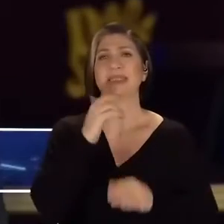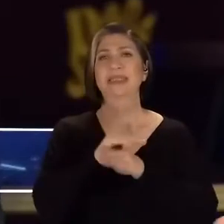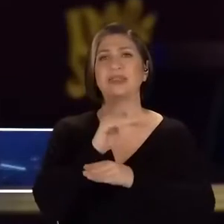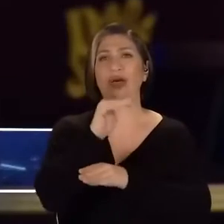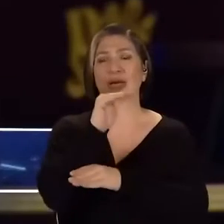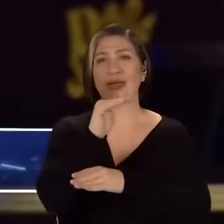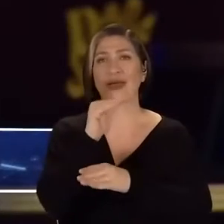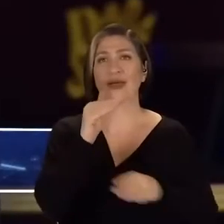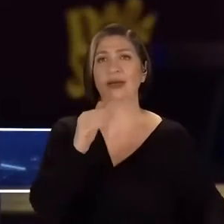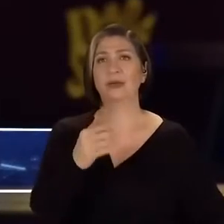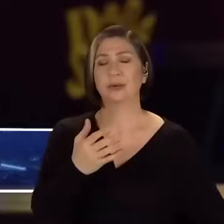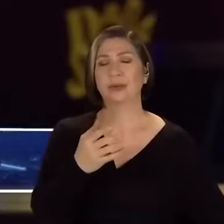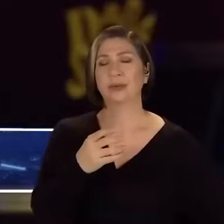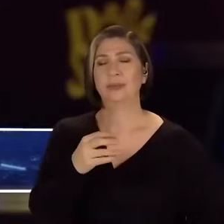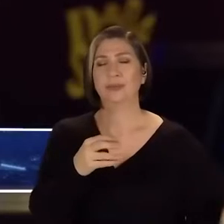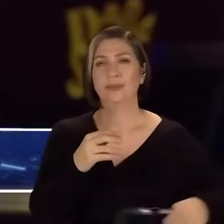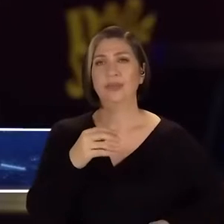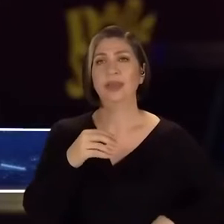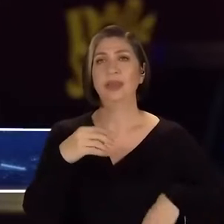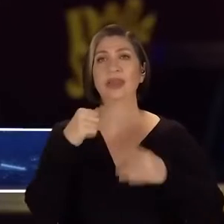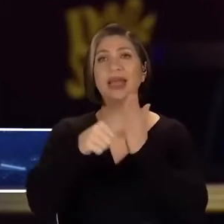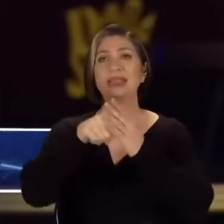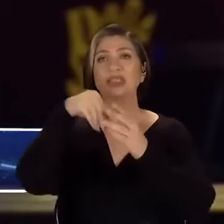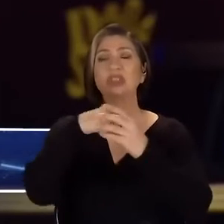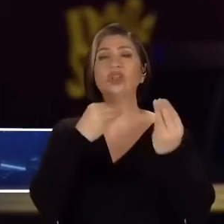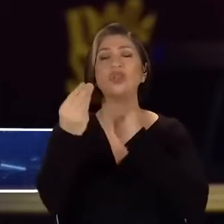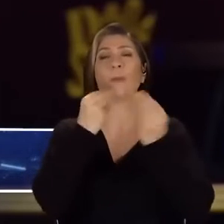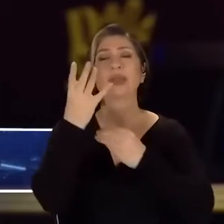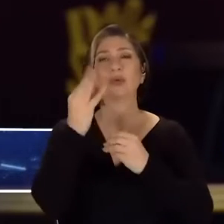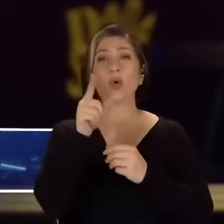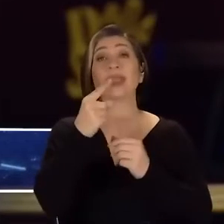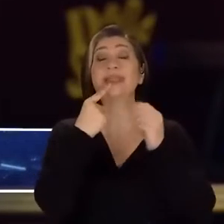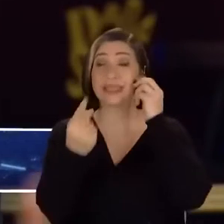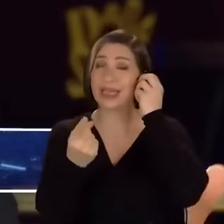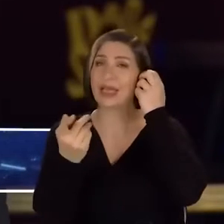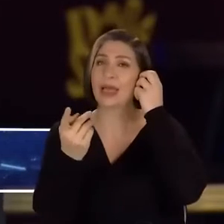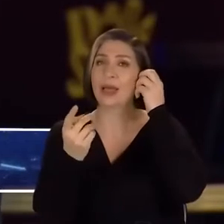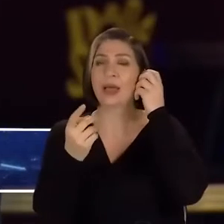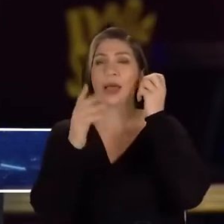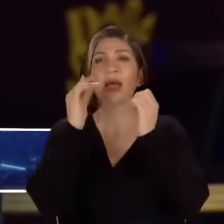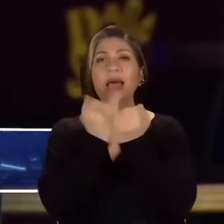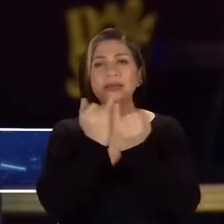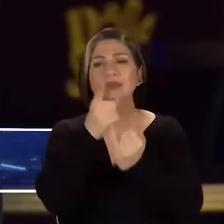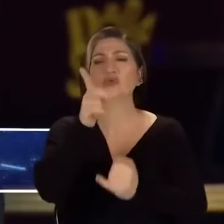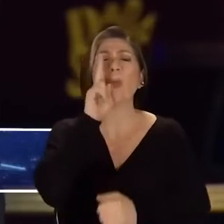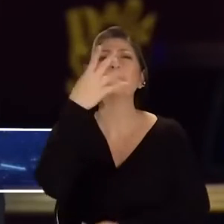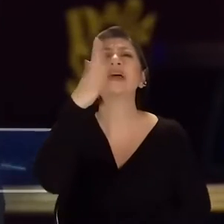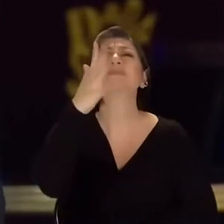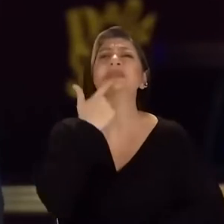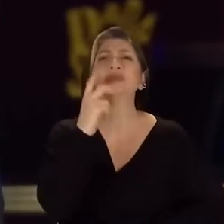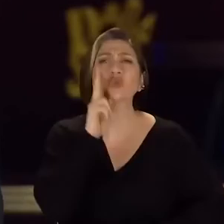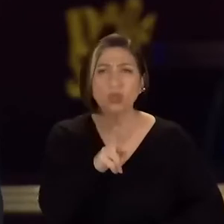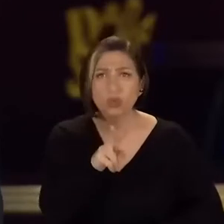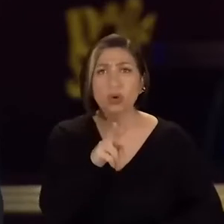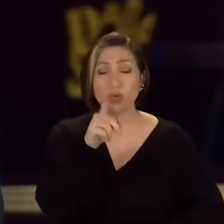bütün finans tarihin içinde olan birisiyle oturup sohbet etme imkanımız olsa ve ona desek ki kardeşim sen son 5000 yılı gördün.